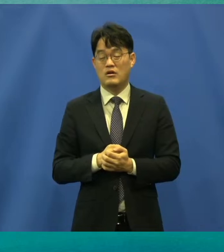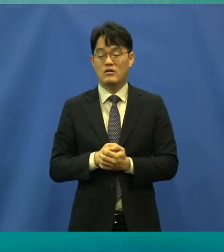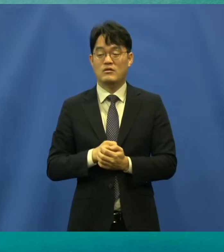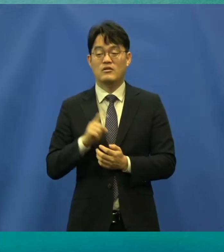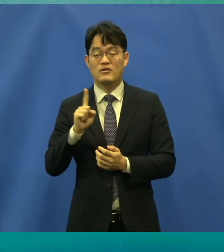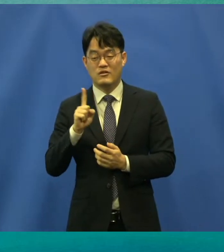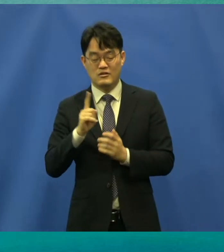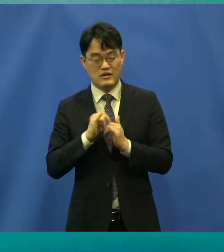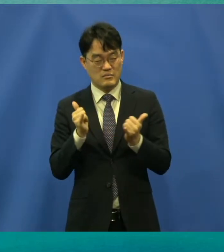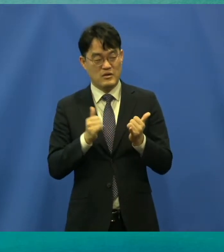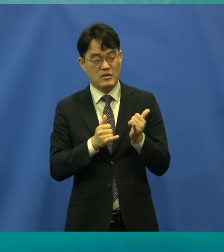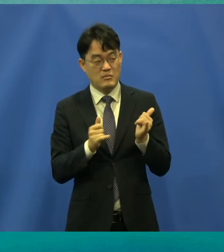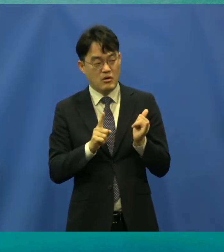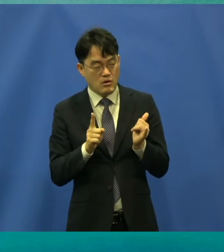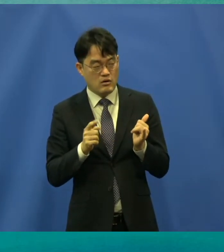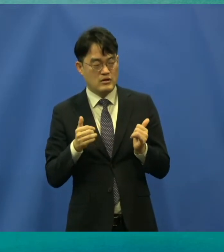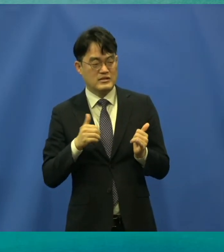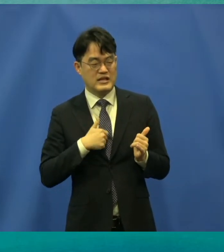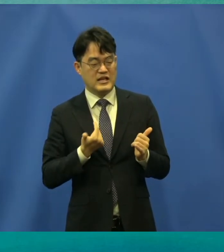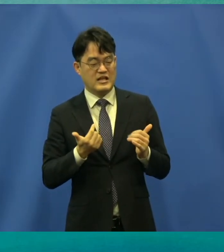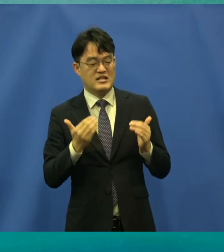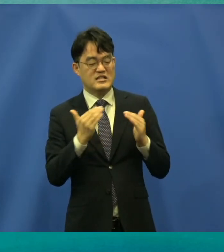이렇게